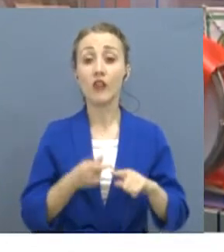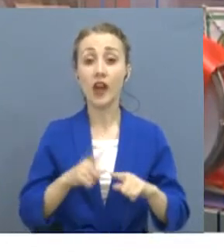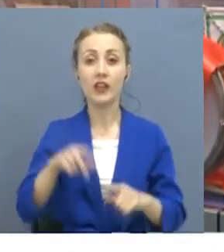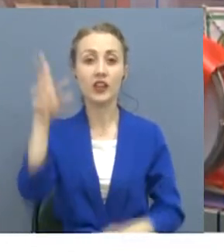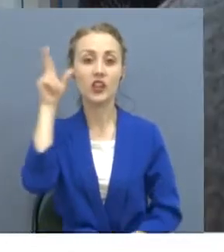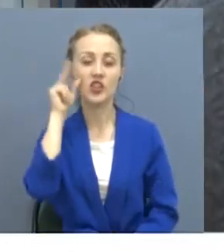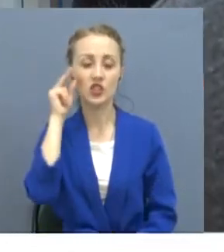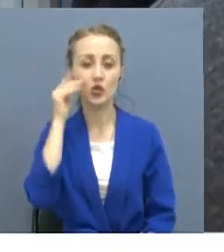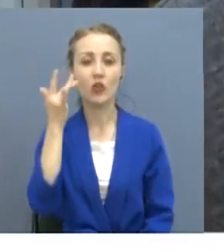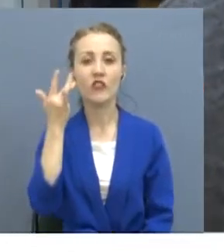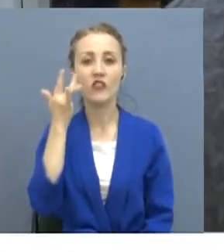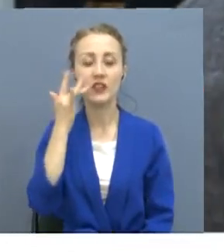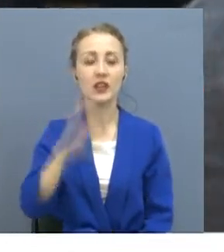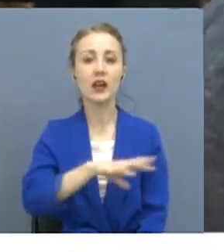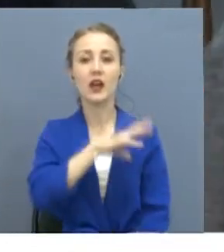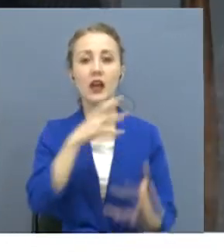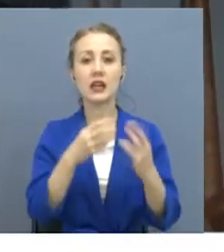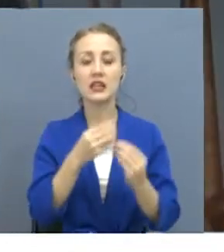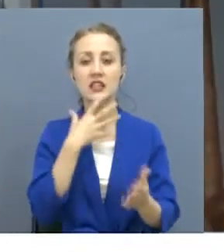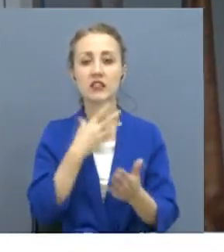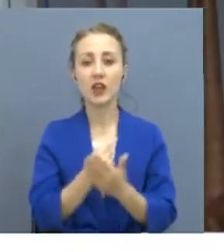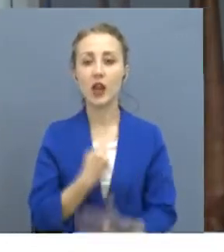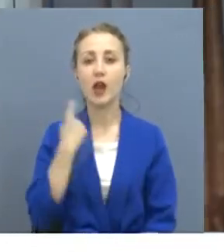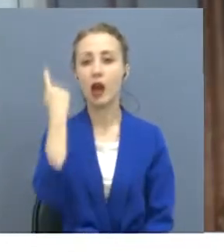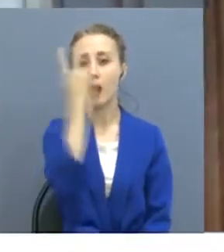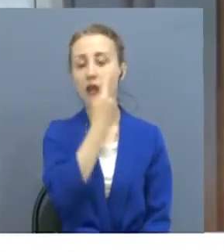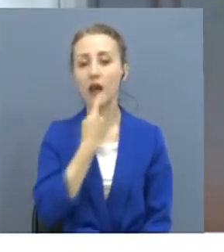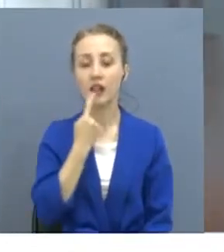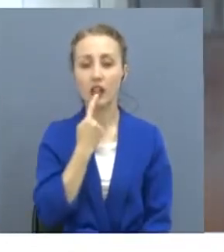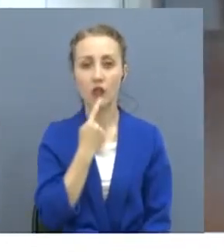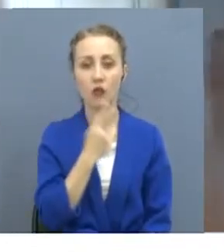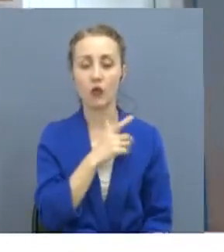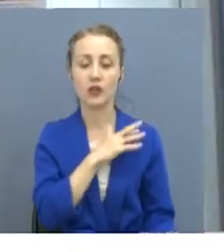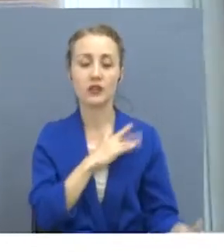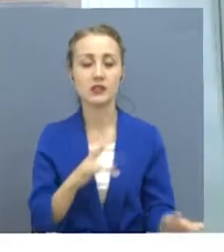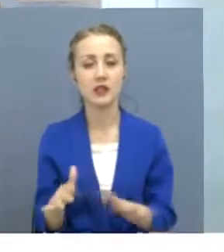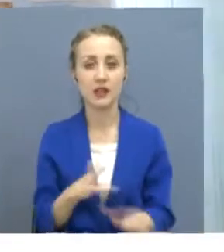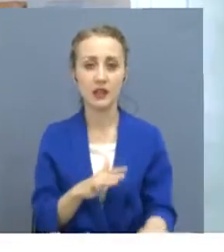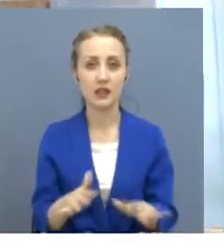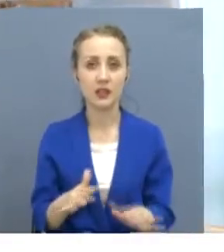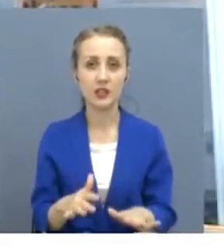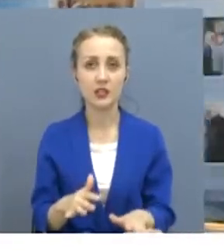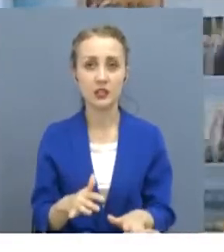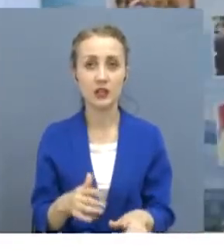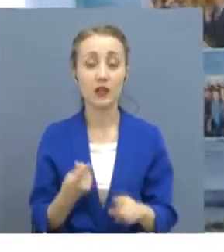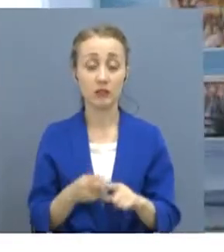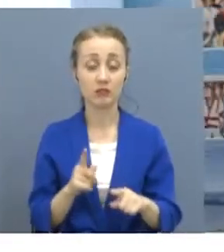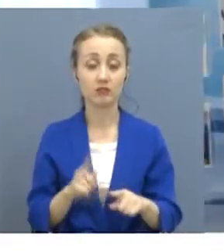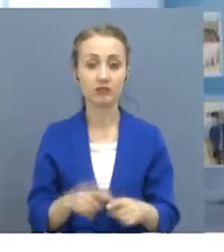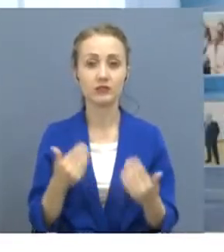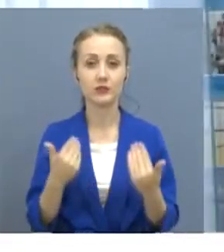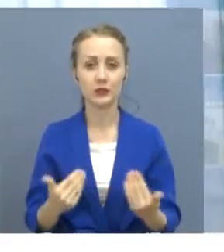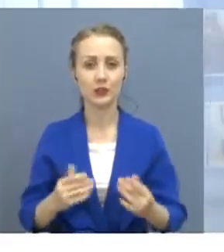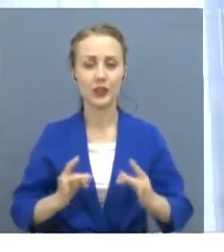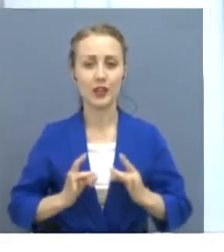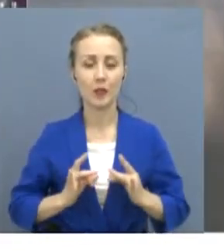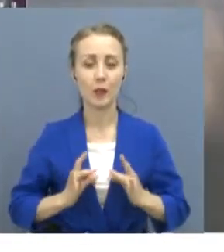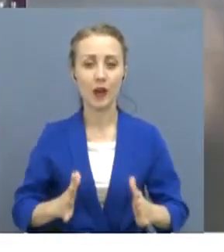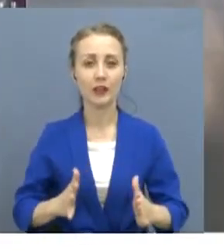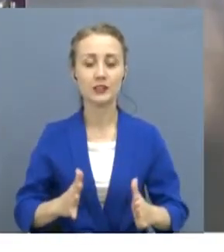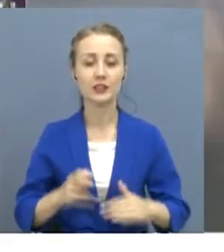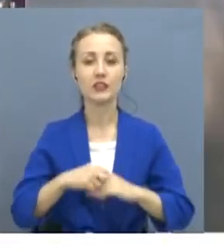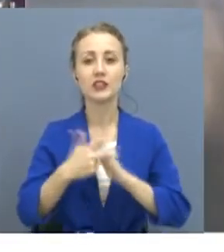ұйымдастыруда. Ал осы жылы Көкшетау қаласының тарихи музейіне күрделі жөндеу жұмыстары жасалып, экспозициясы